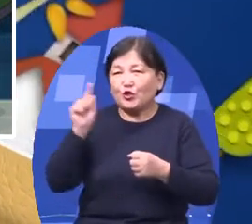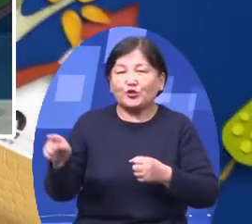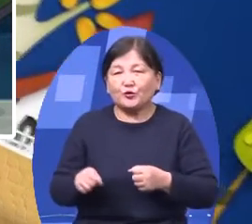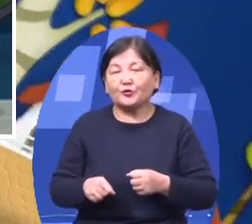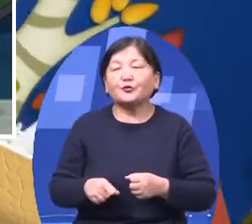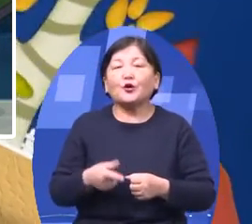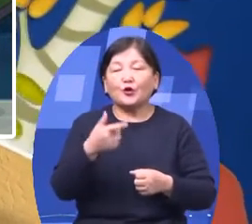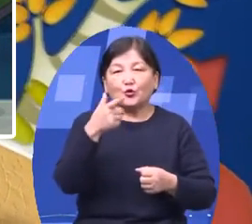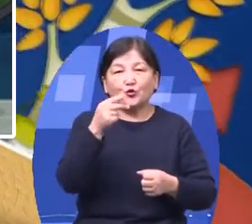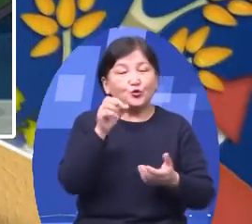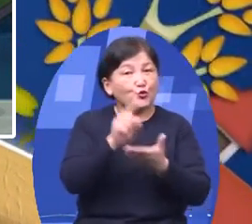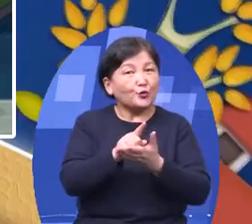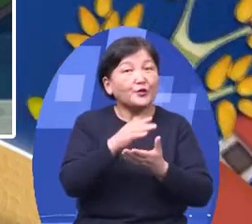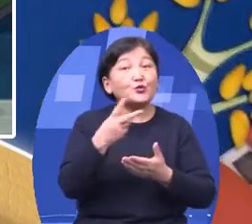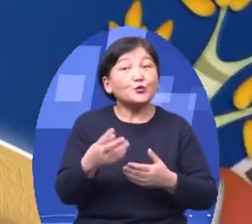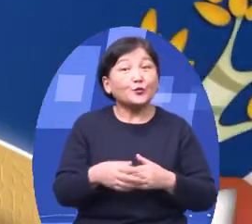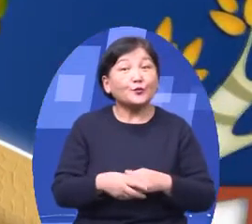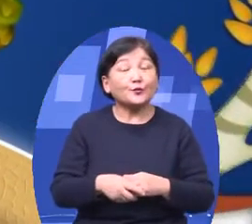нь маш чухал.